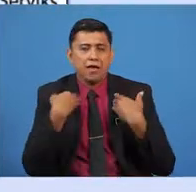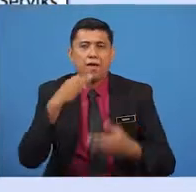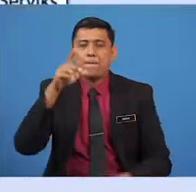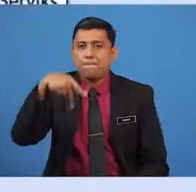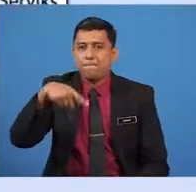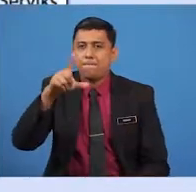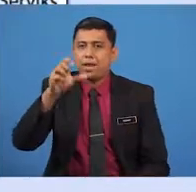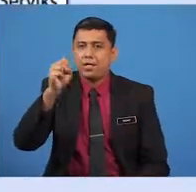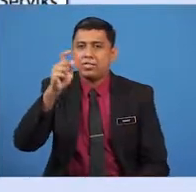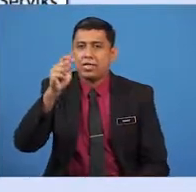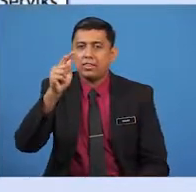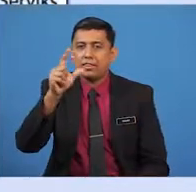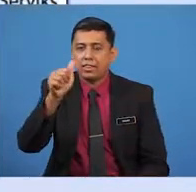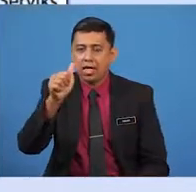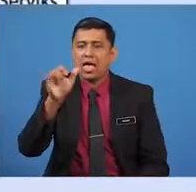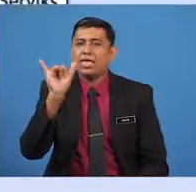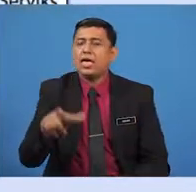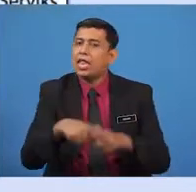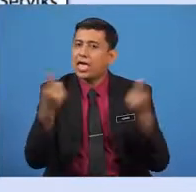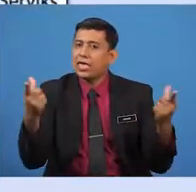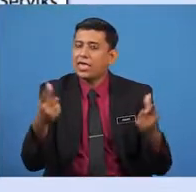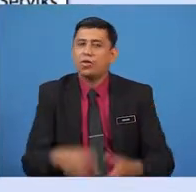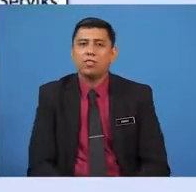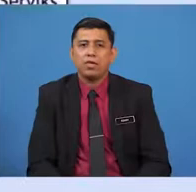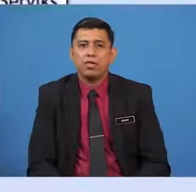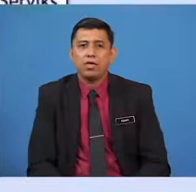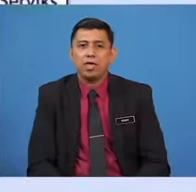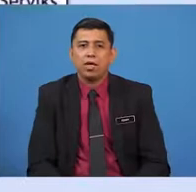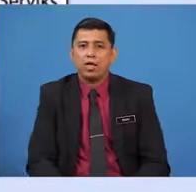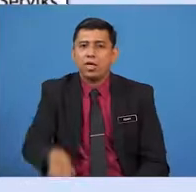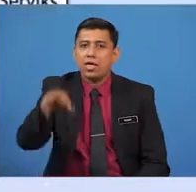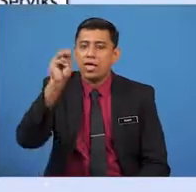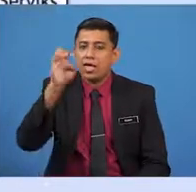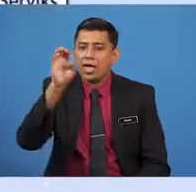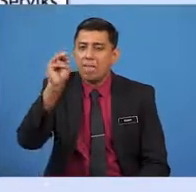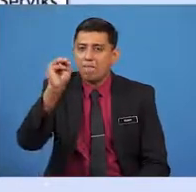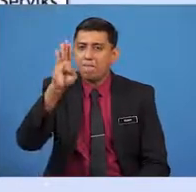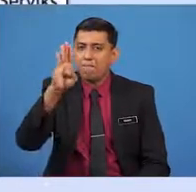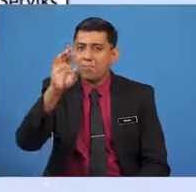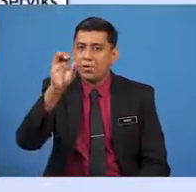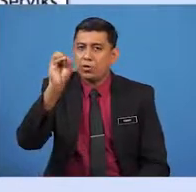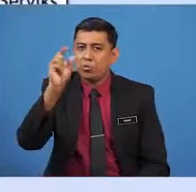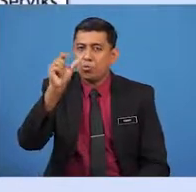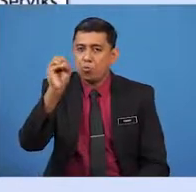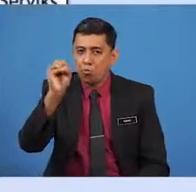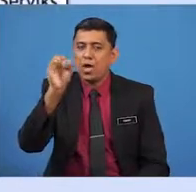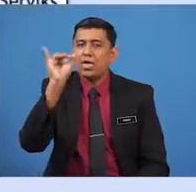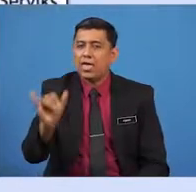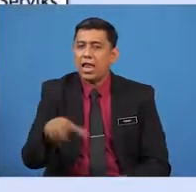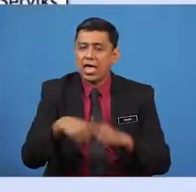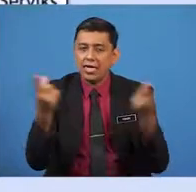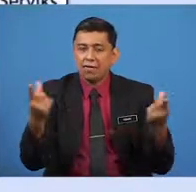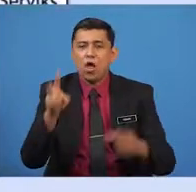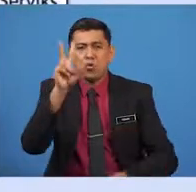mempunyai plasenta yang berlainan, kantungan amnion yang berlainan juga. Oleh